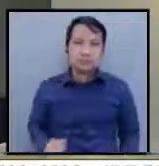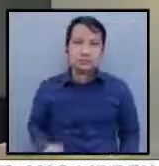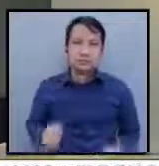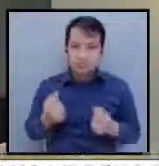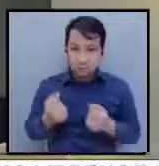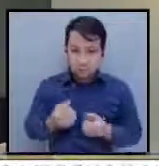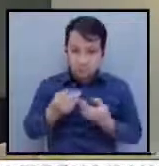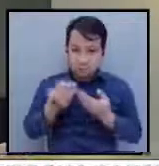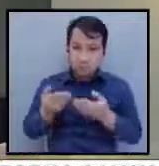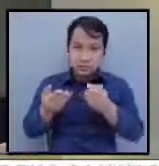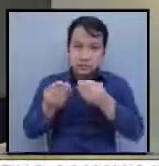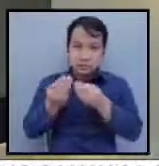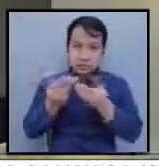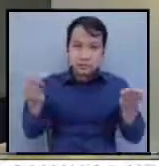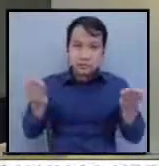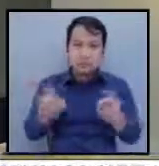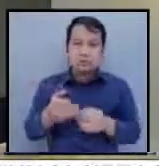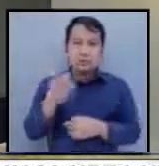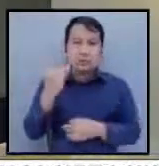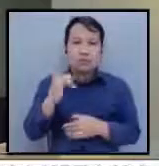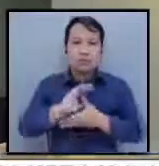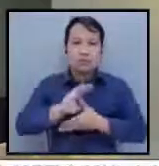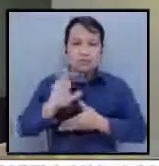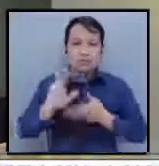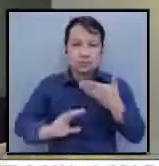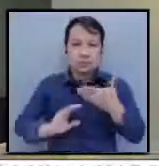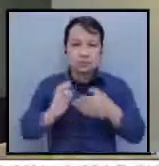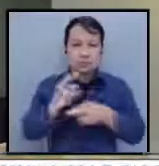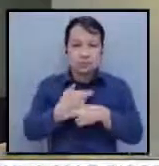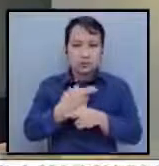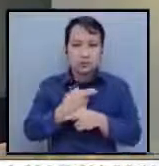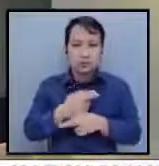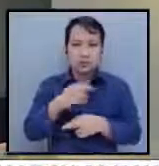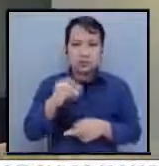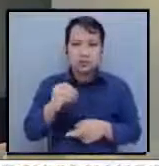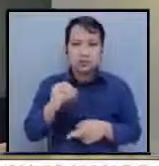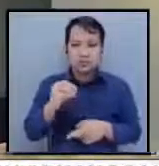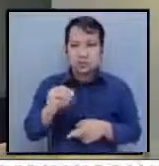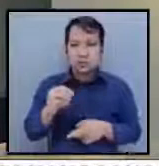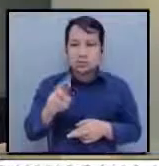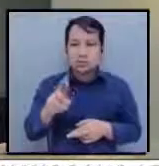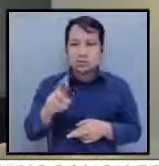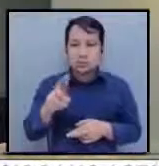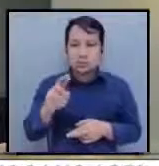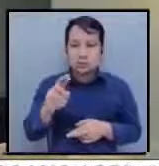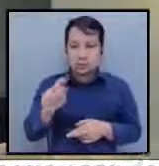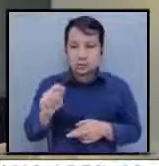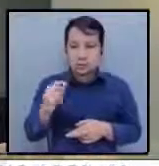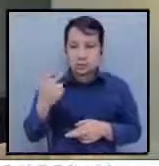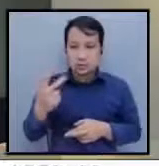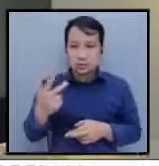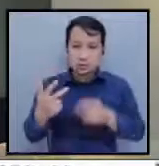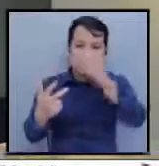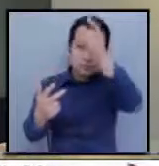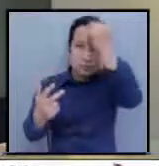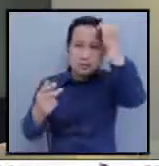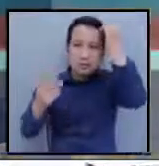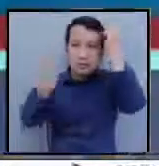ating mga kababayan dahil nakumpleto na ang rehabilitasyon ng MRT3. Si Melales Mora sa detalye, Rise and Shine,